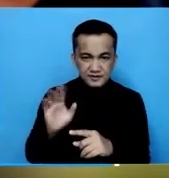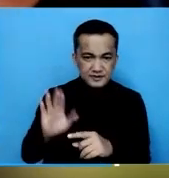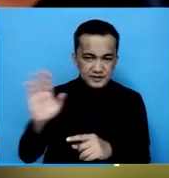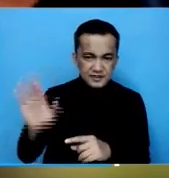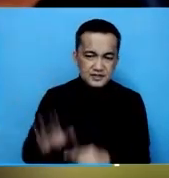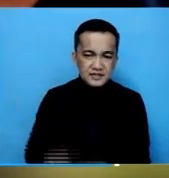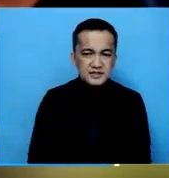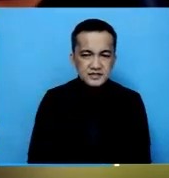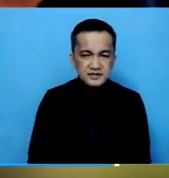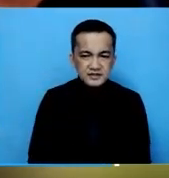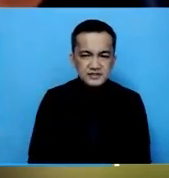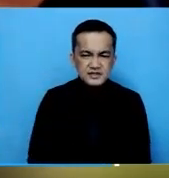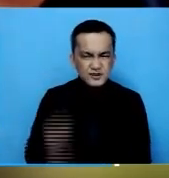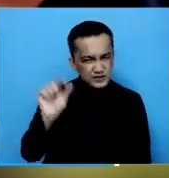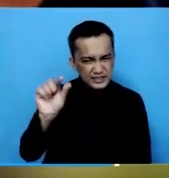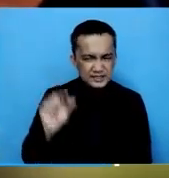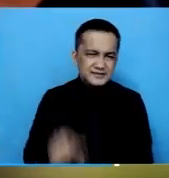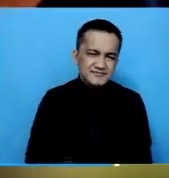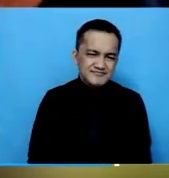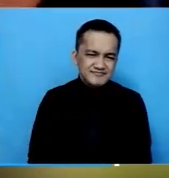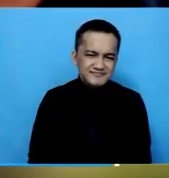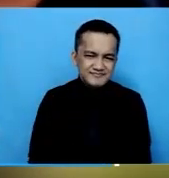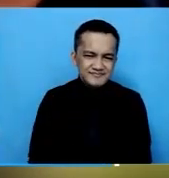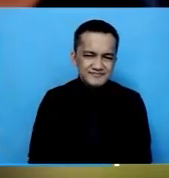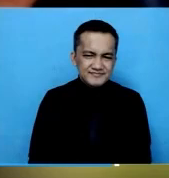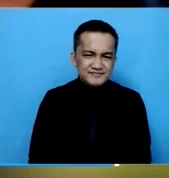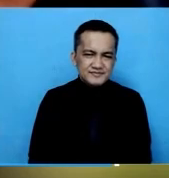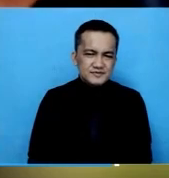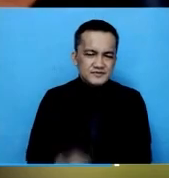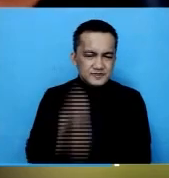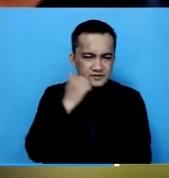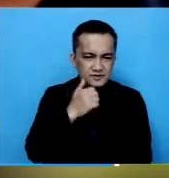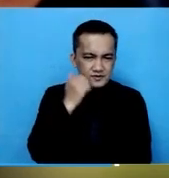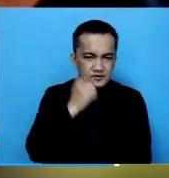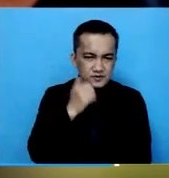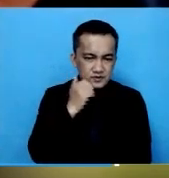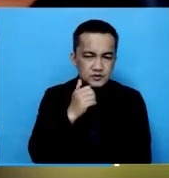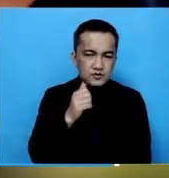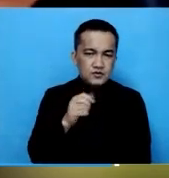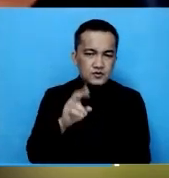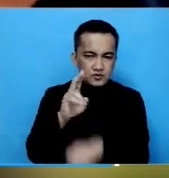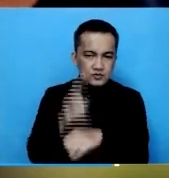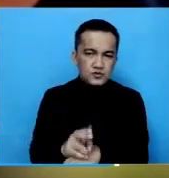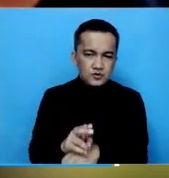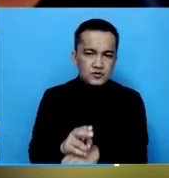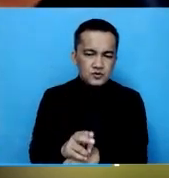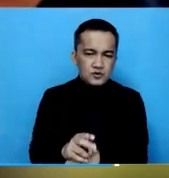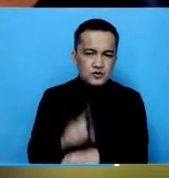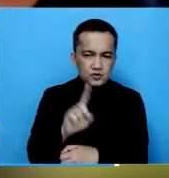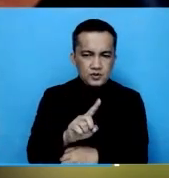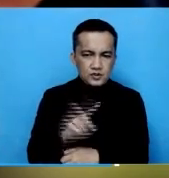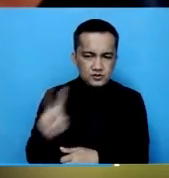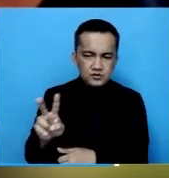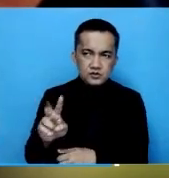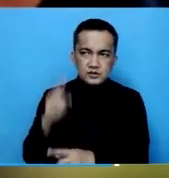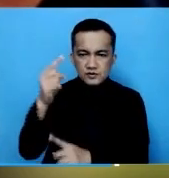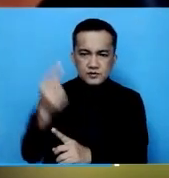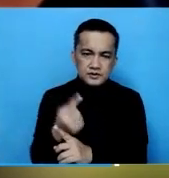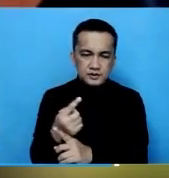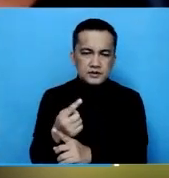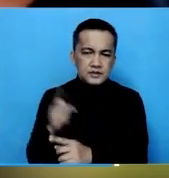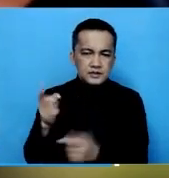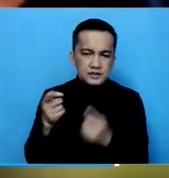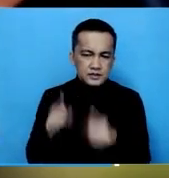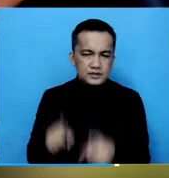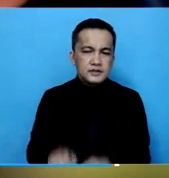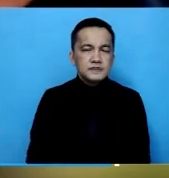ay pakunti-kunti lang. Mm-hmm. Pero sa kadalasan ay usually mga 1 to 2 launches in a month ang